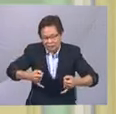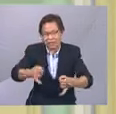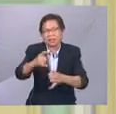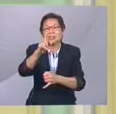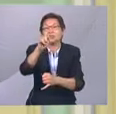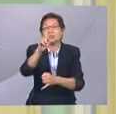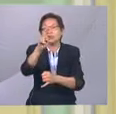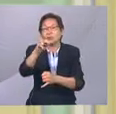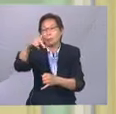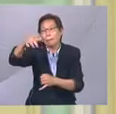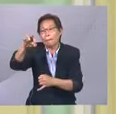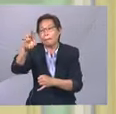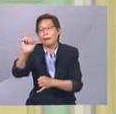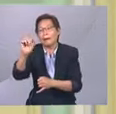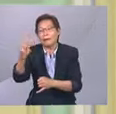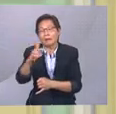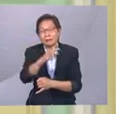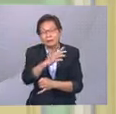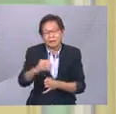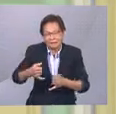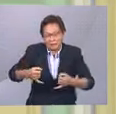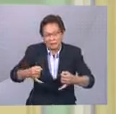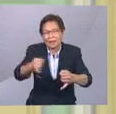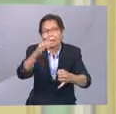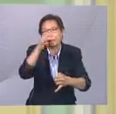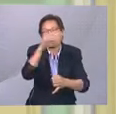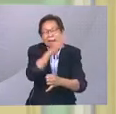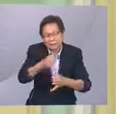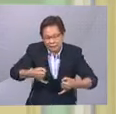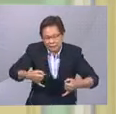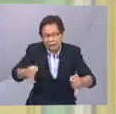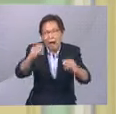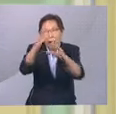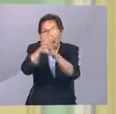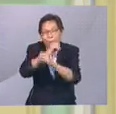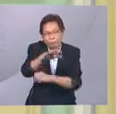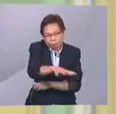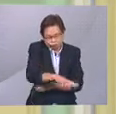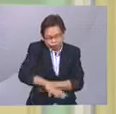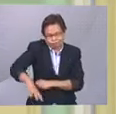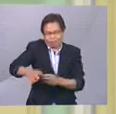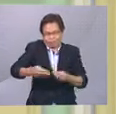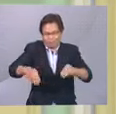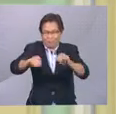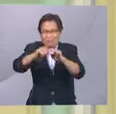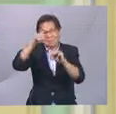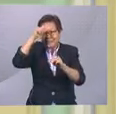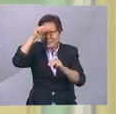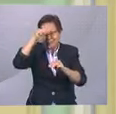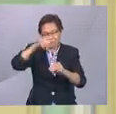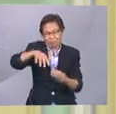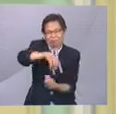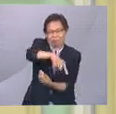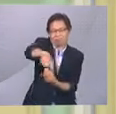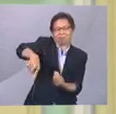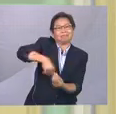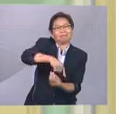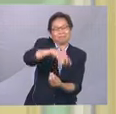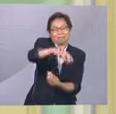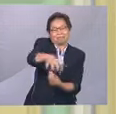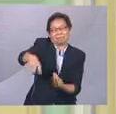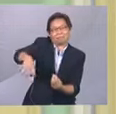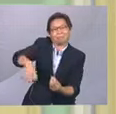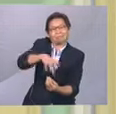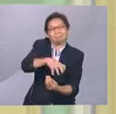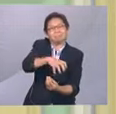Jalan meulake dan Jalan Ampang disekitar masjid indah kawasan masjid India